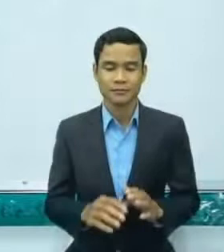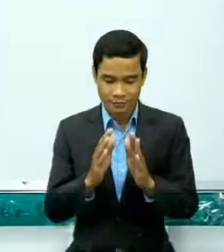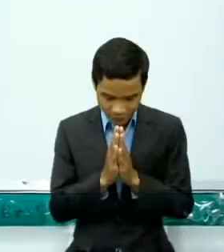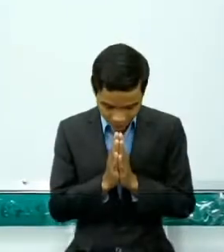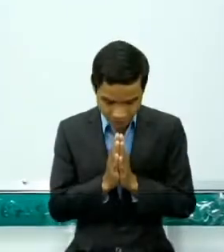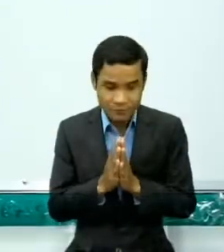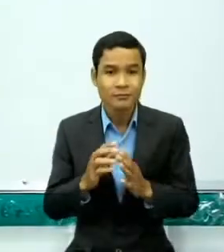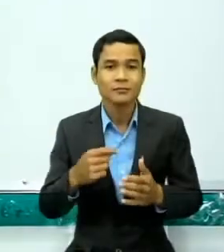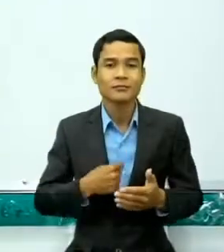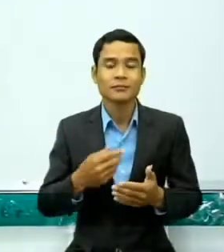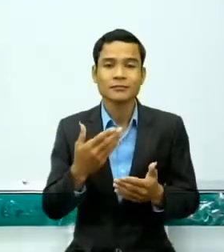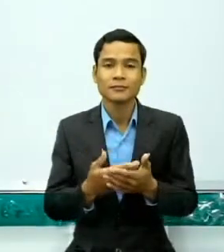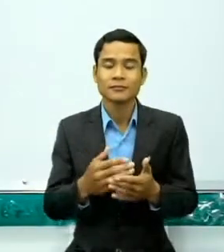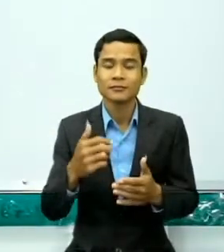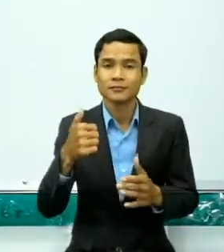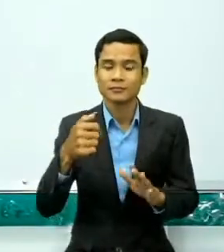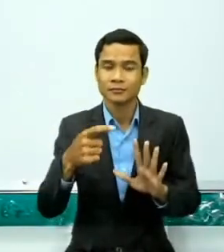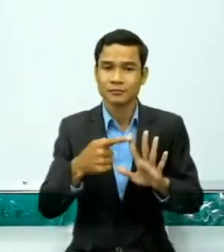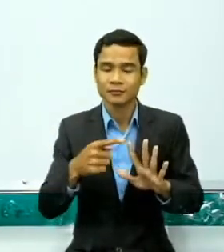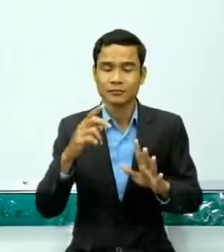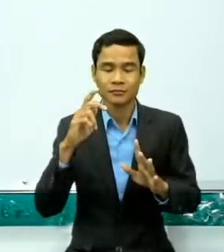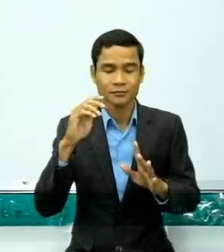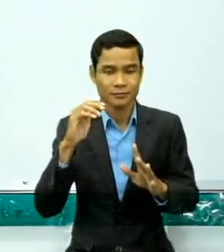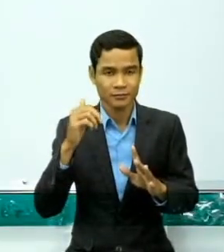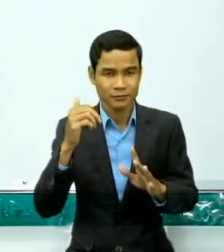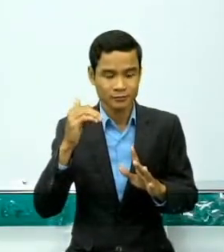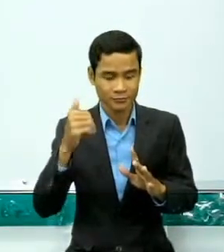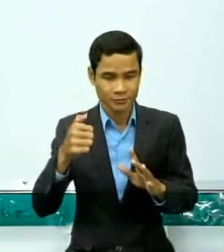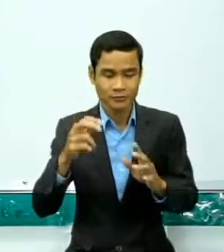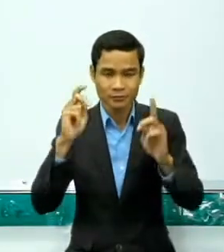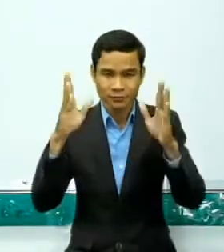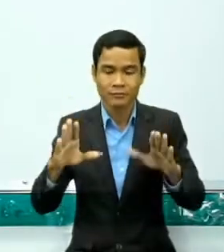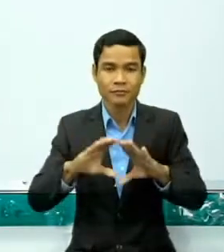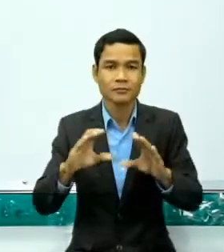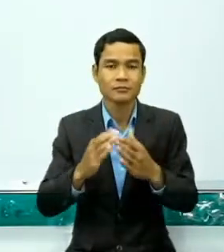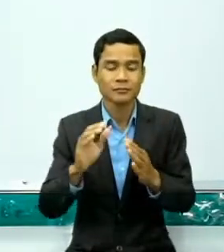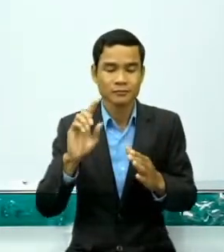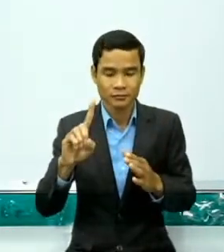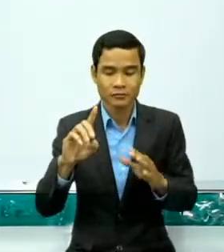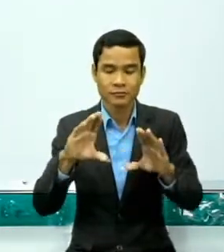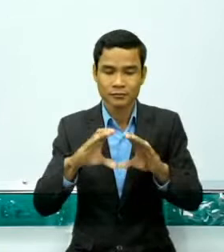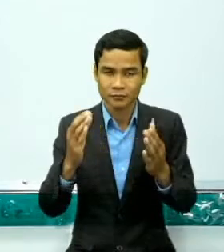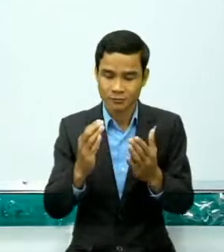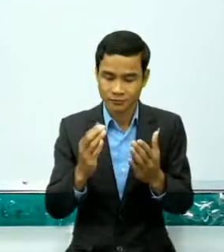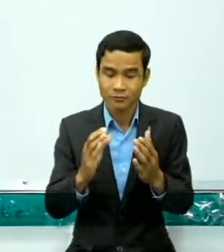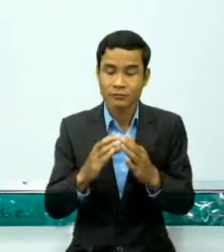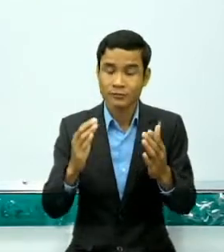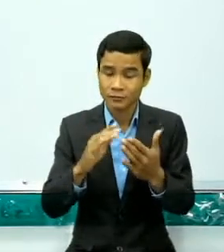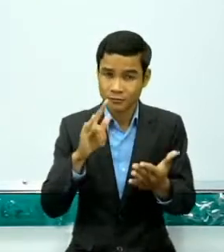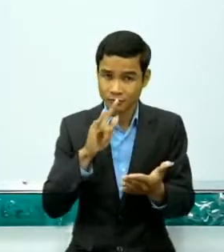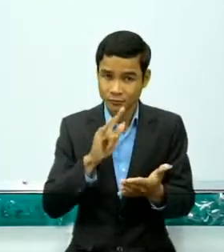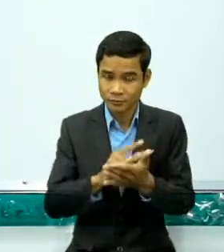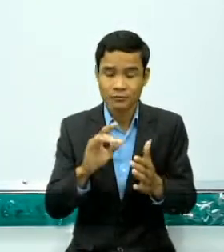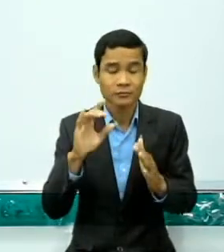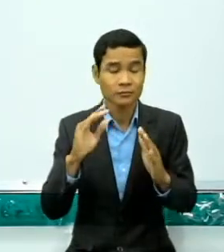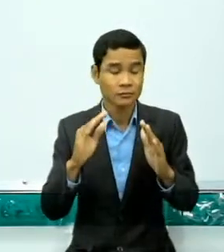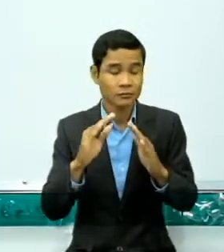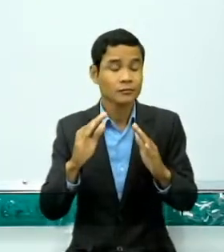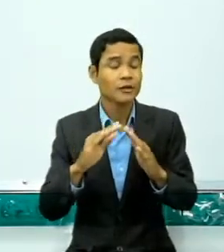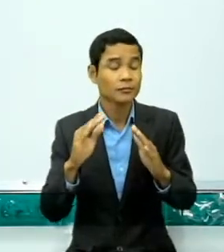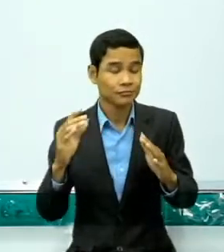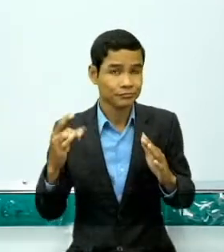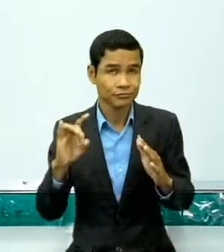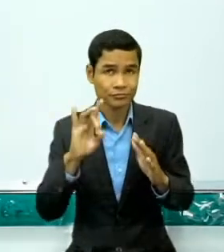សូមគោរពជំរាបសួរនាងខ្ញុំឈ្មោះសយប៊ុននេនជាគ្រូបង្រៀនថ្នាក់ទី1នៅសាលាបឋមសិក្សាកំពង់ពពិលស្រុកពារាំងខេ